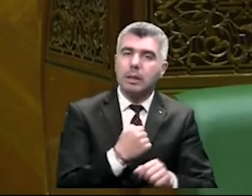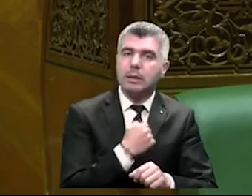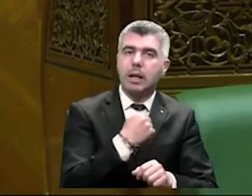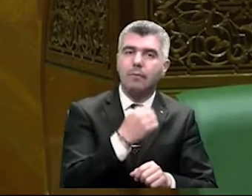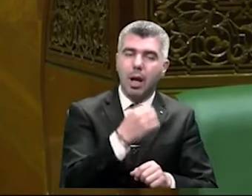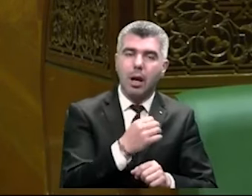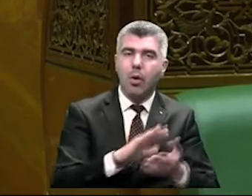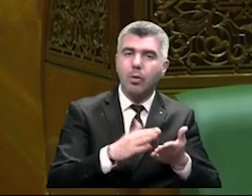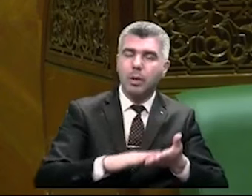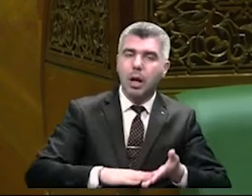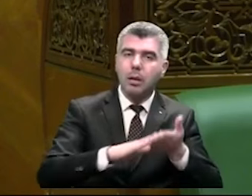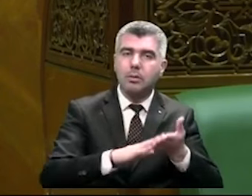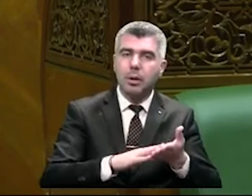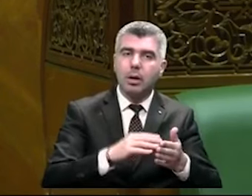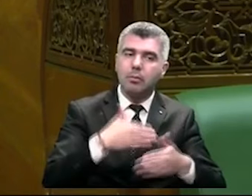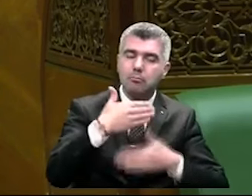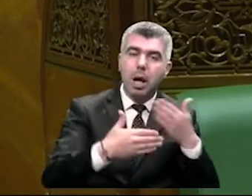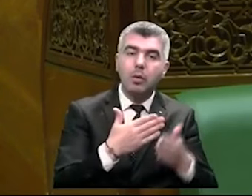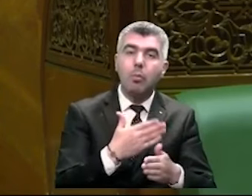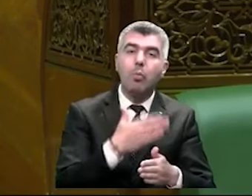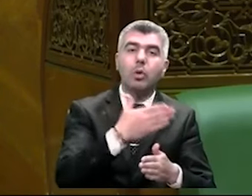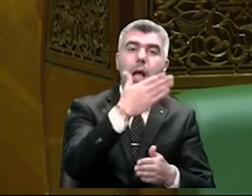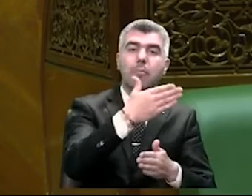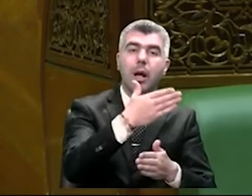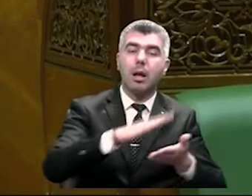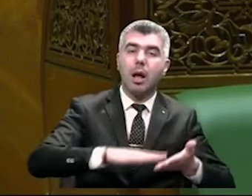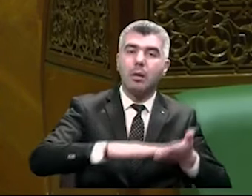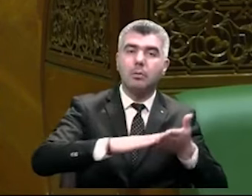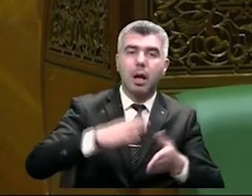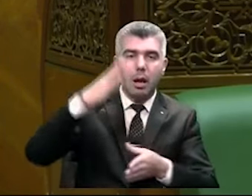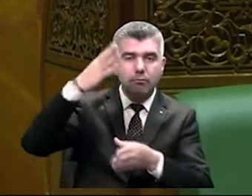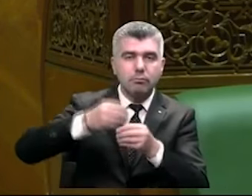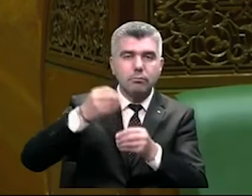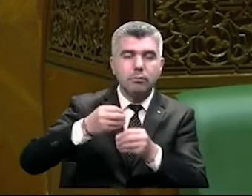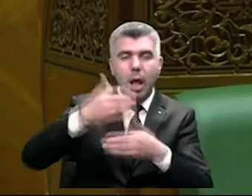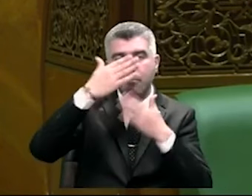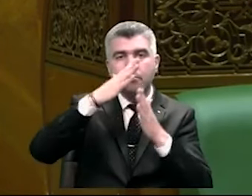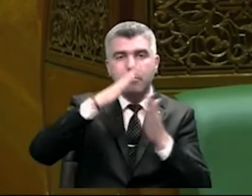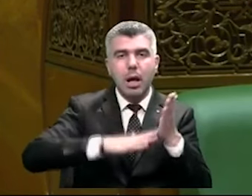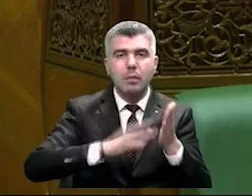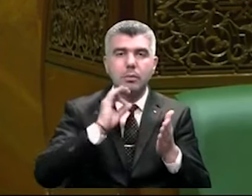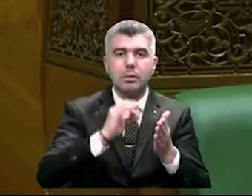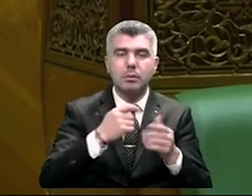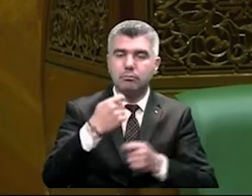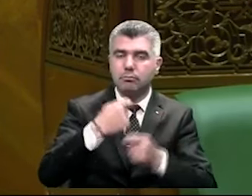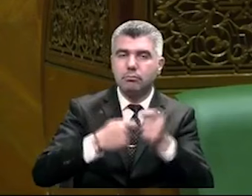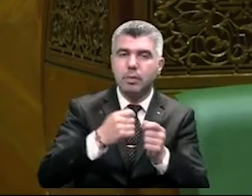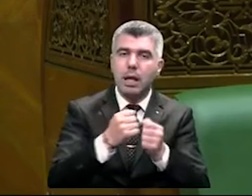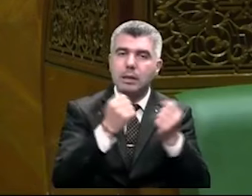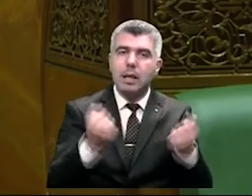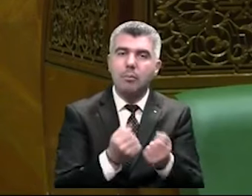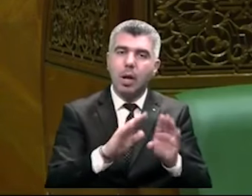لايمانكم بجدواها واثره الايجابي على مستوى التحصيل العلمي ببلدنا وعلى تحسين اقتصادها وتنميتها